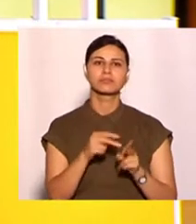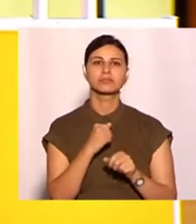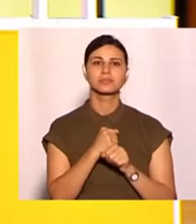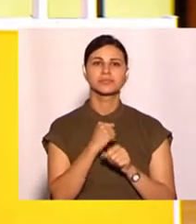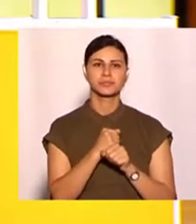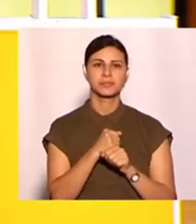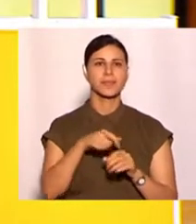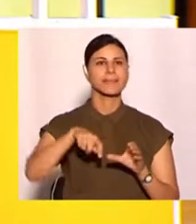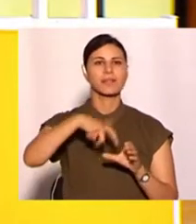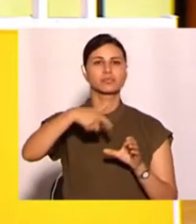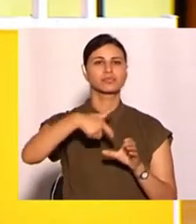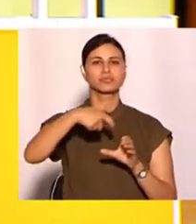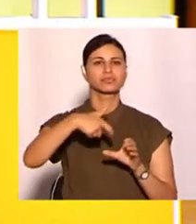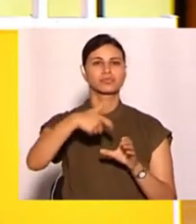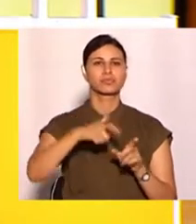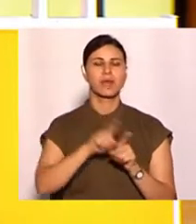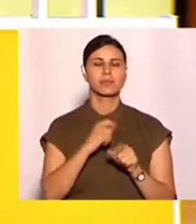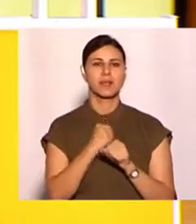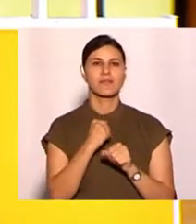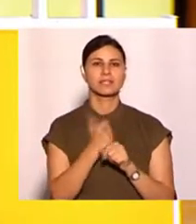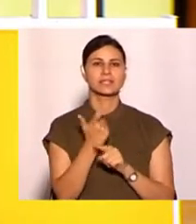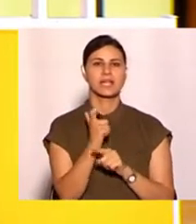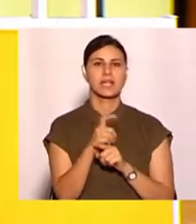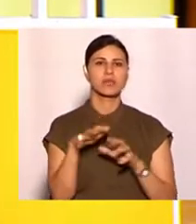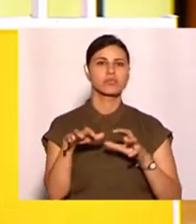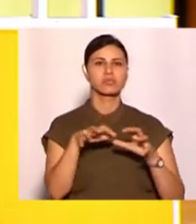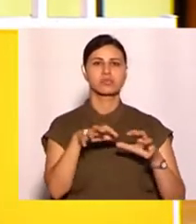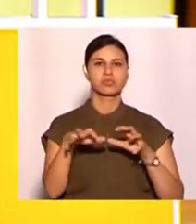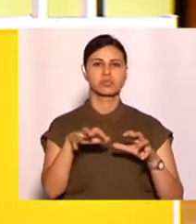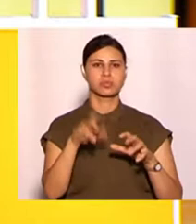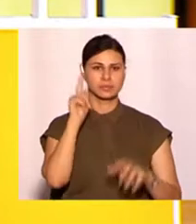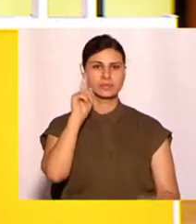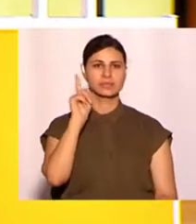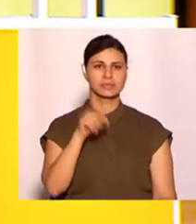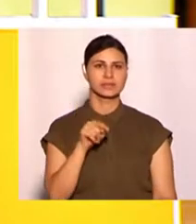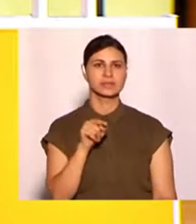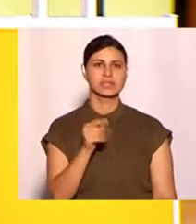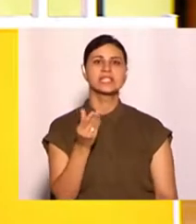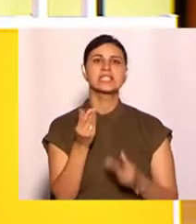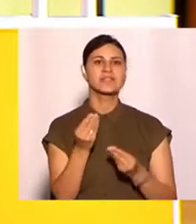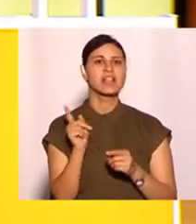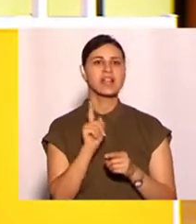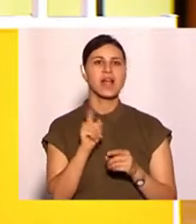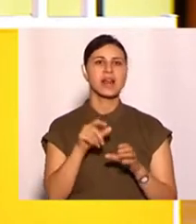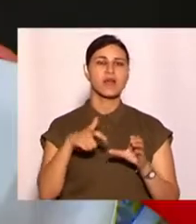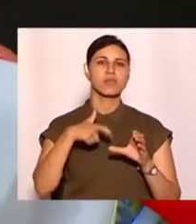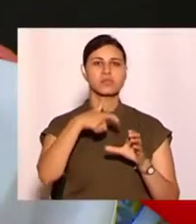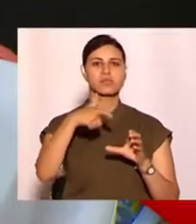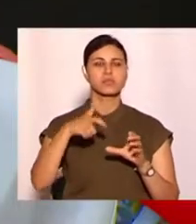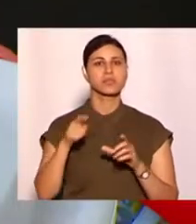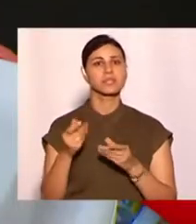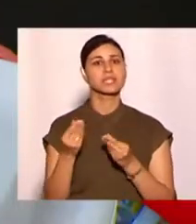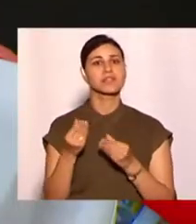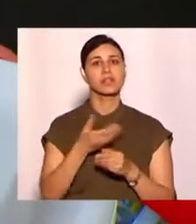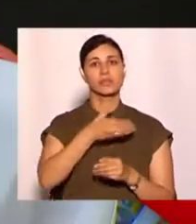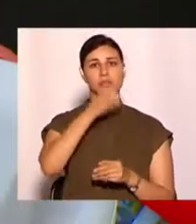ნიშნავს დაქუცმაცებული უკიდურესად მასა მთლიანი, განსხვავებულ წვენისაგან, სადაც წვენი